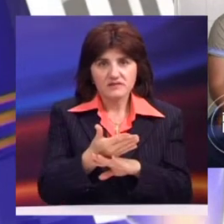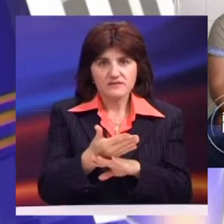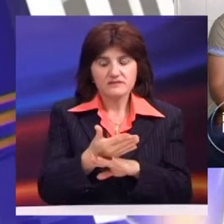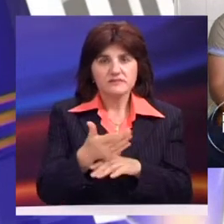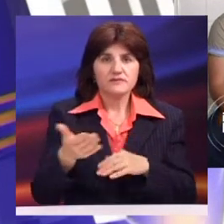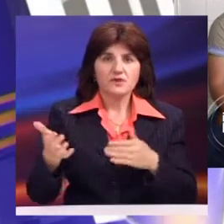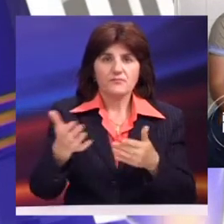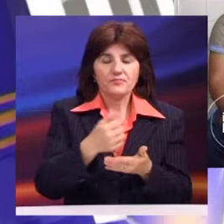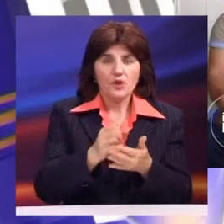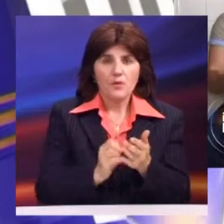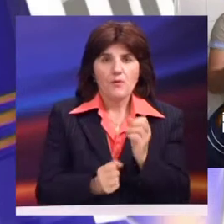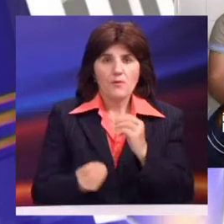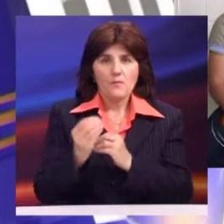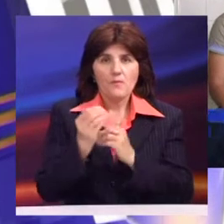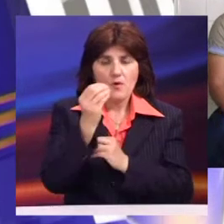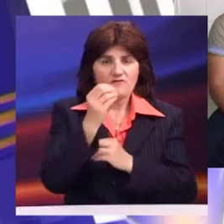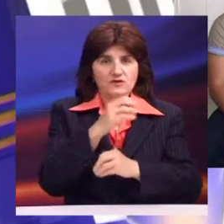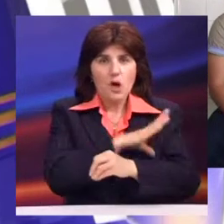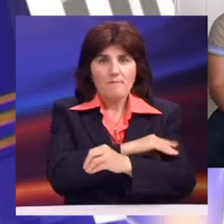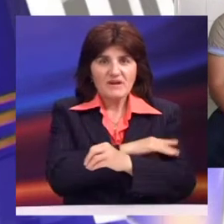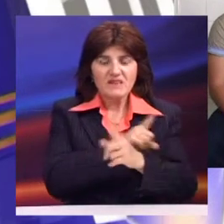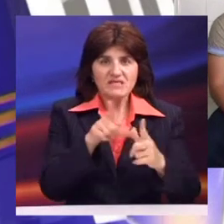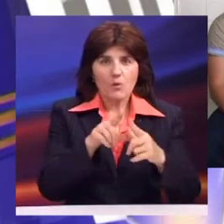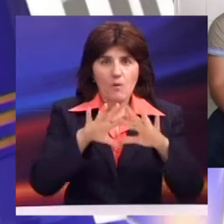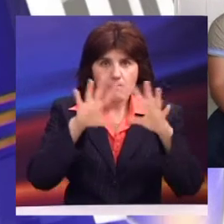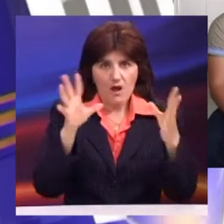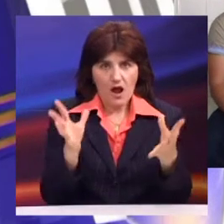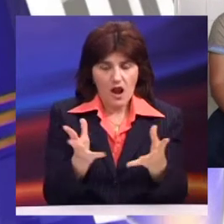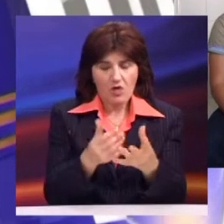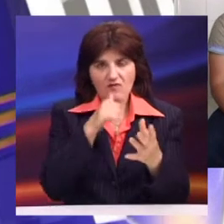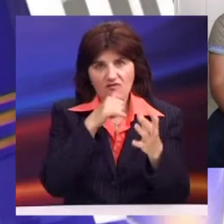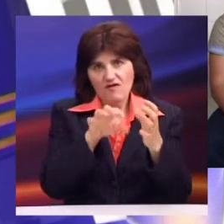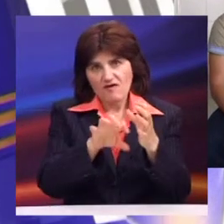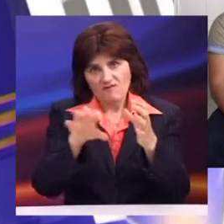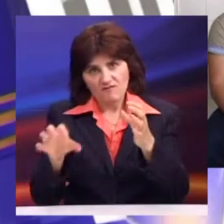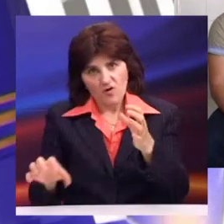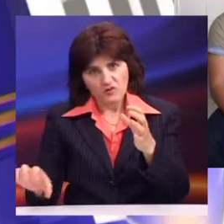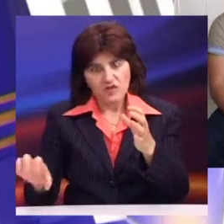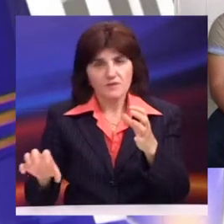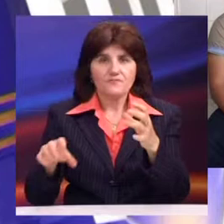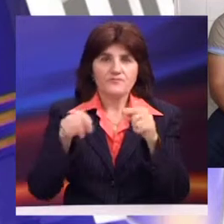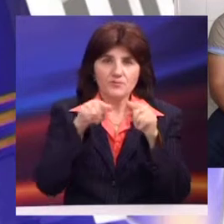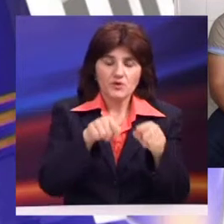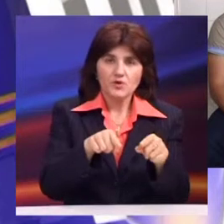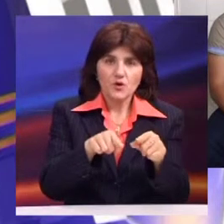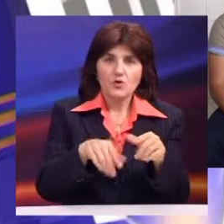koristili da povećamo pritisak u jednom balonu, pa da iz tog balona onda istekne voda, pa onda ta